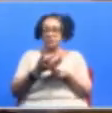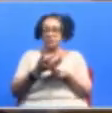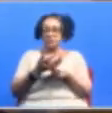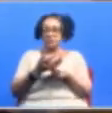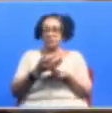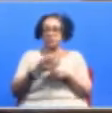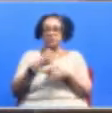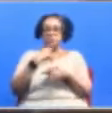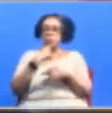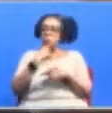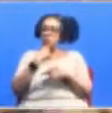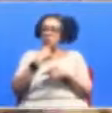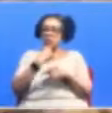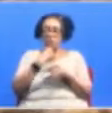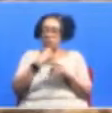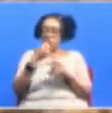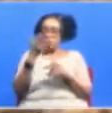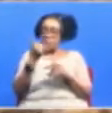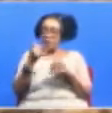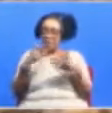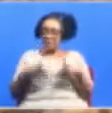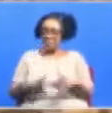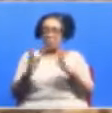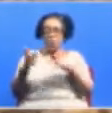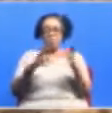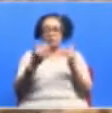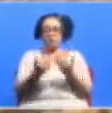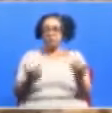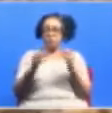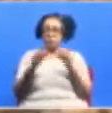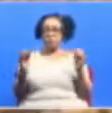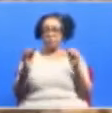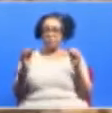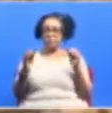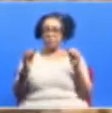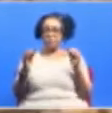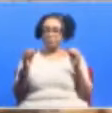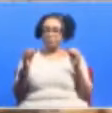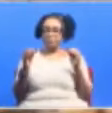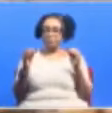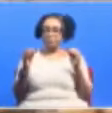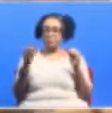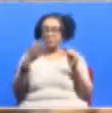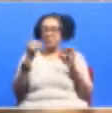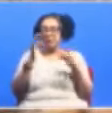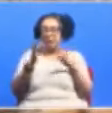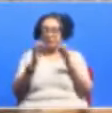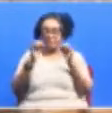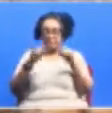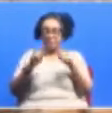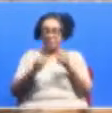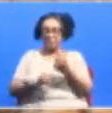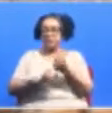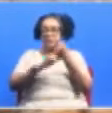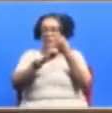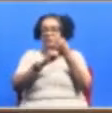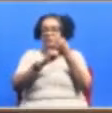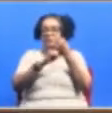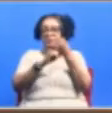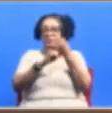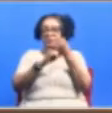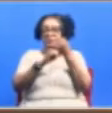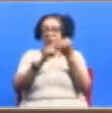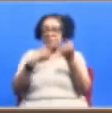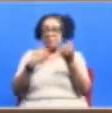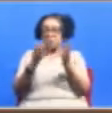birth to normal babies. Kwa hivi kama unawezekana mpate msaada wa uchunguzi kuhusu mimi hata watoto wangu.